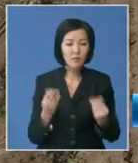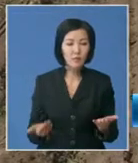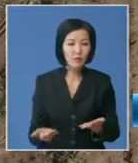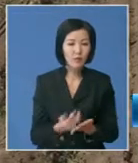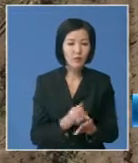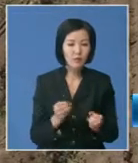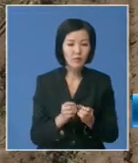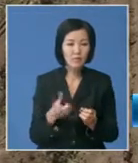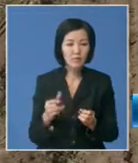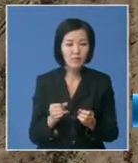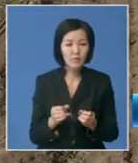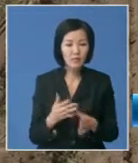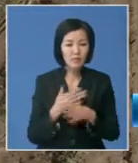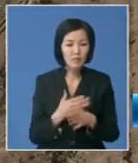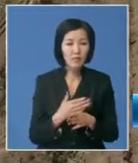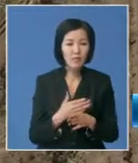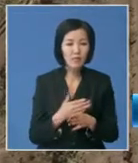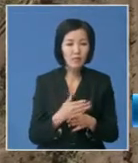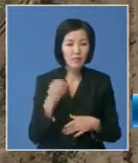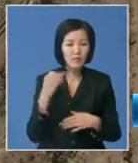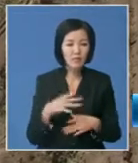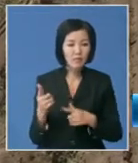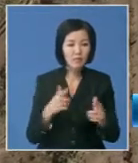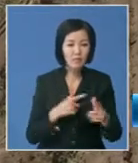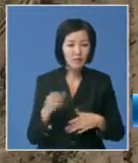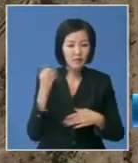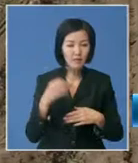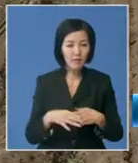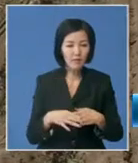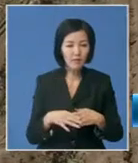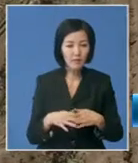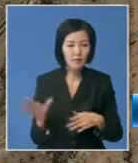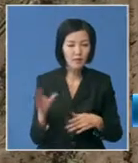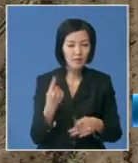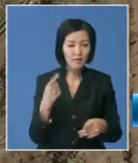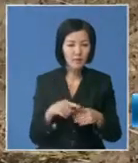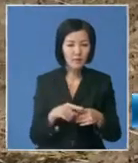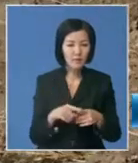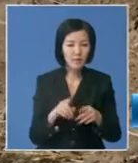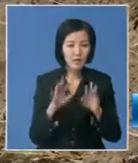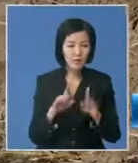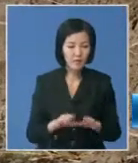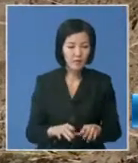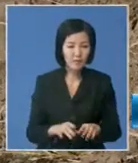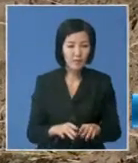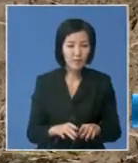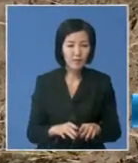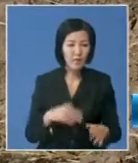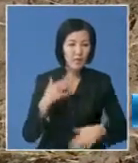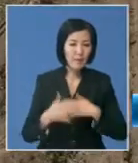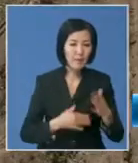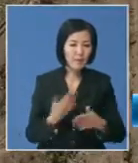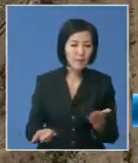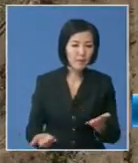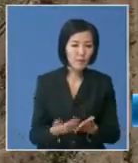10 гектаров все это благодаря созданию сервис то заготовительного центра вся техника автоматизировано специальный комбайн сначала убирает